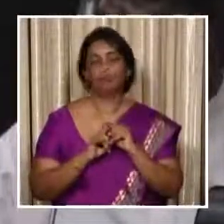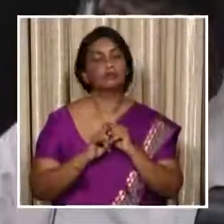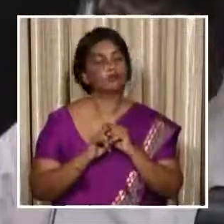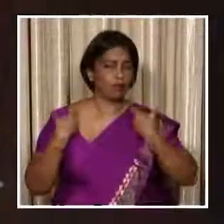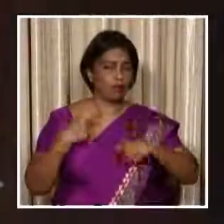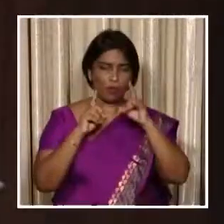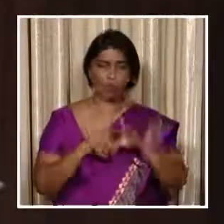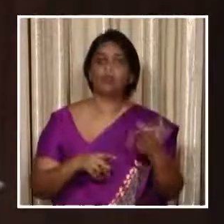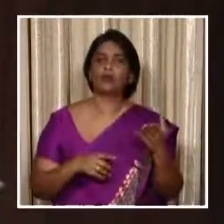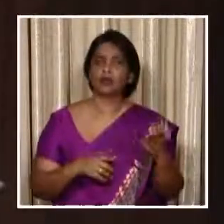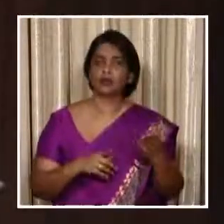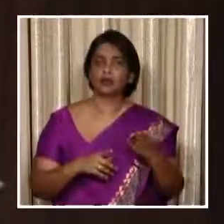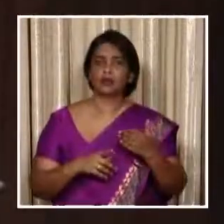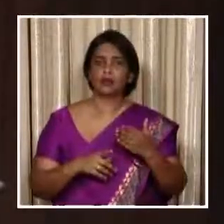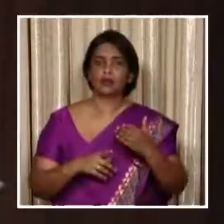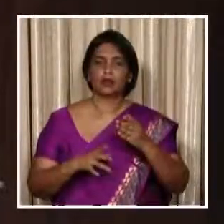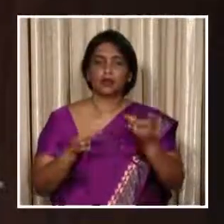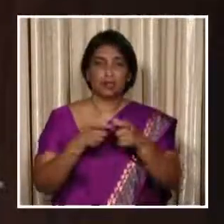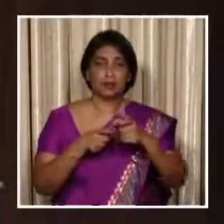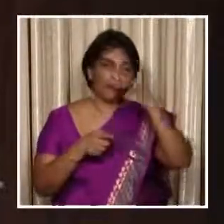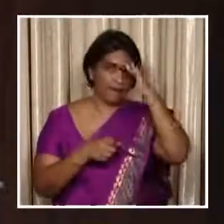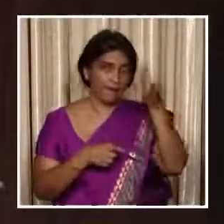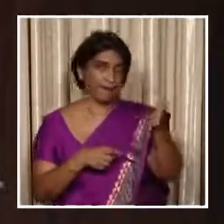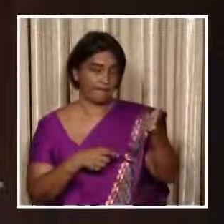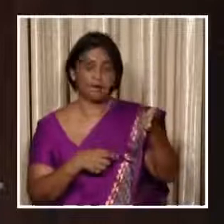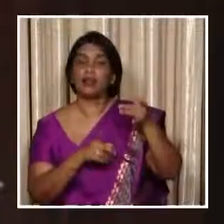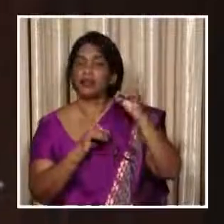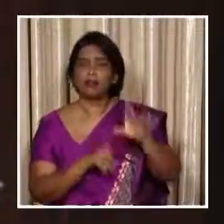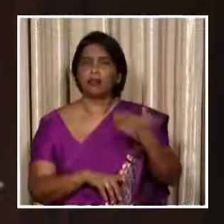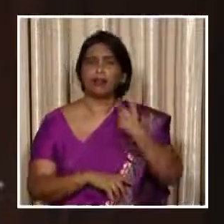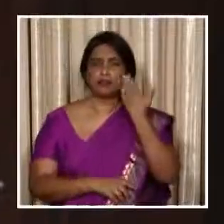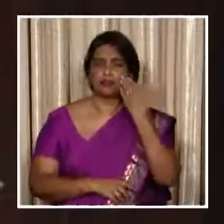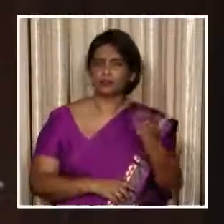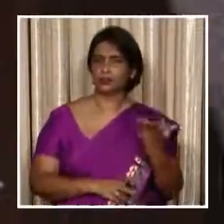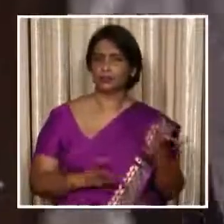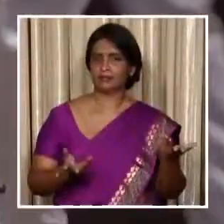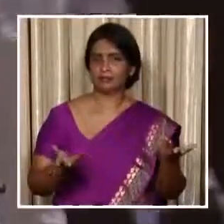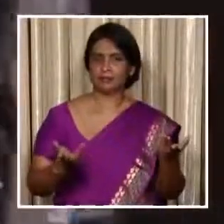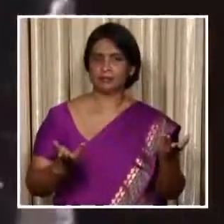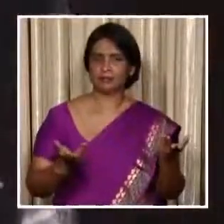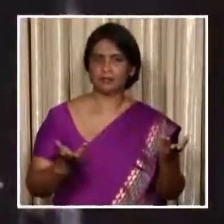வேண்டும் என்றார். இதன்போது எழுந்து உரையாற்றிய எதிர்க்கட்சி சுயாதிராணி உறுப்பினர் தயாஸ்ரீ